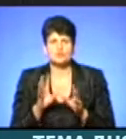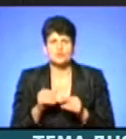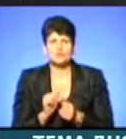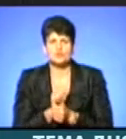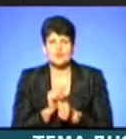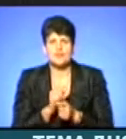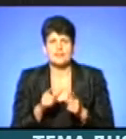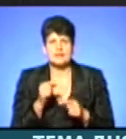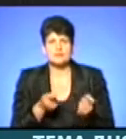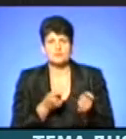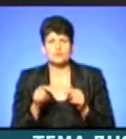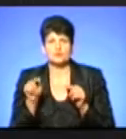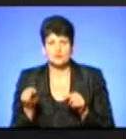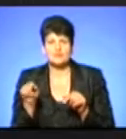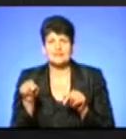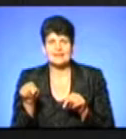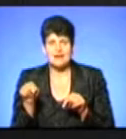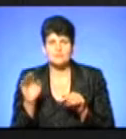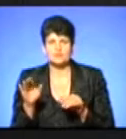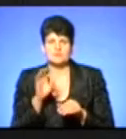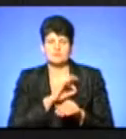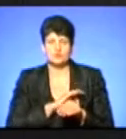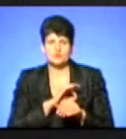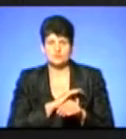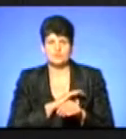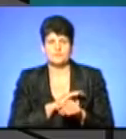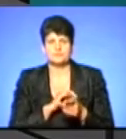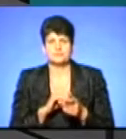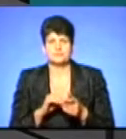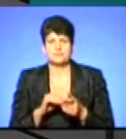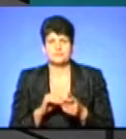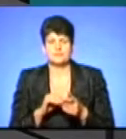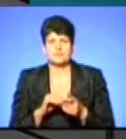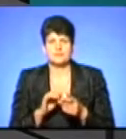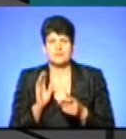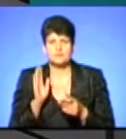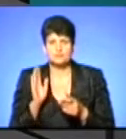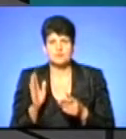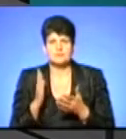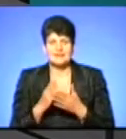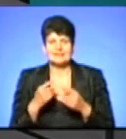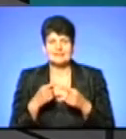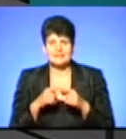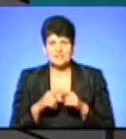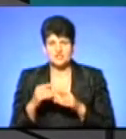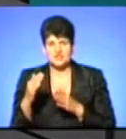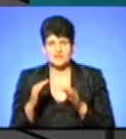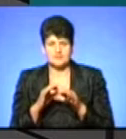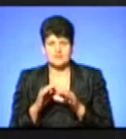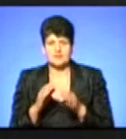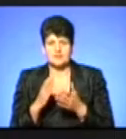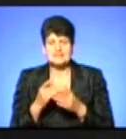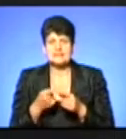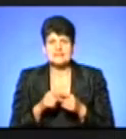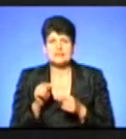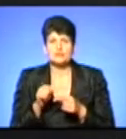рослинність опале листя везли до нього. Він їх там використовує в якості, має технологічні регламенти. Це йому треба